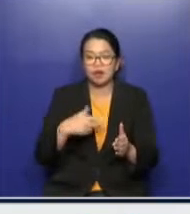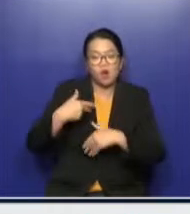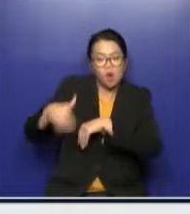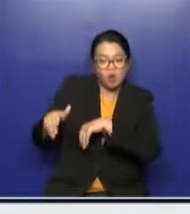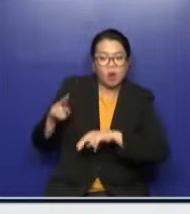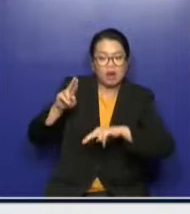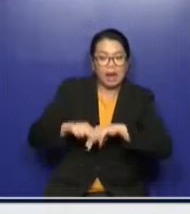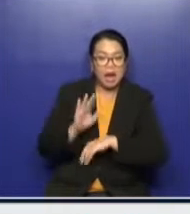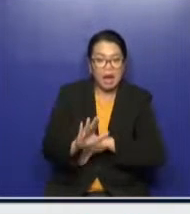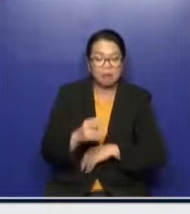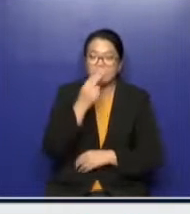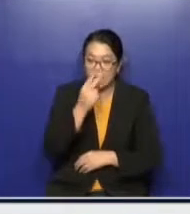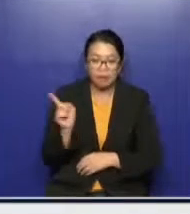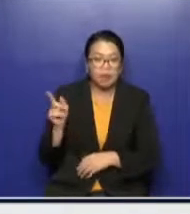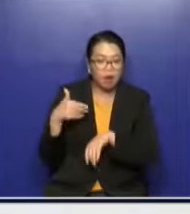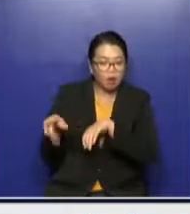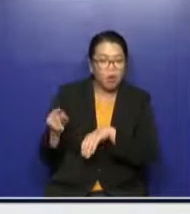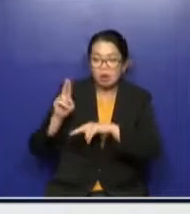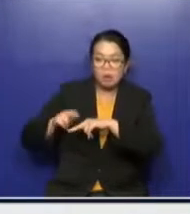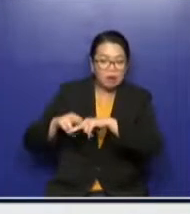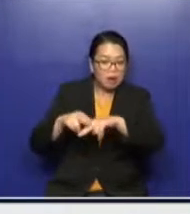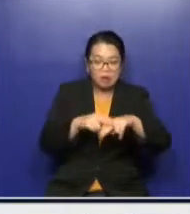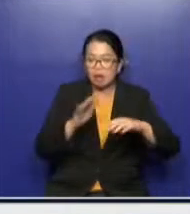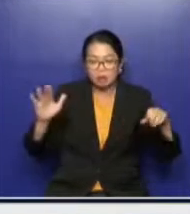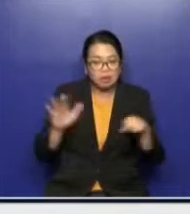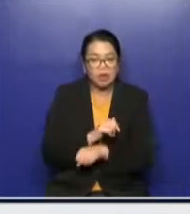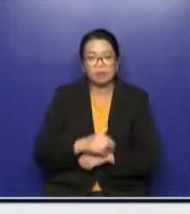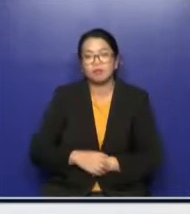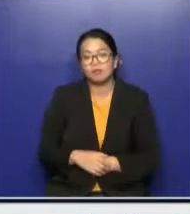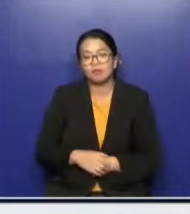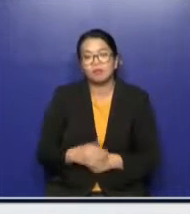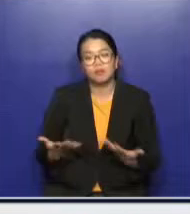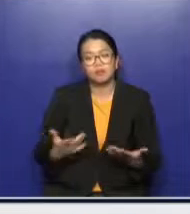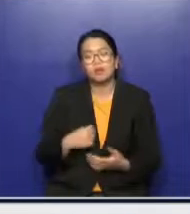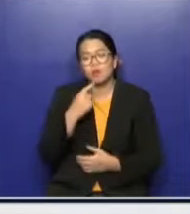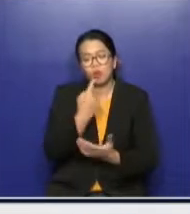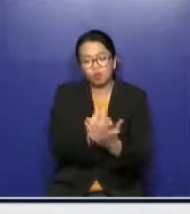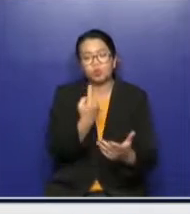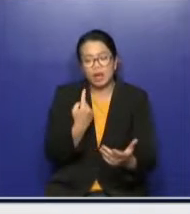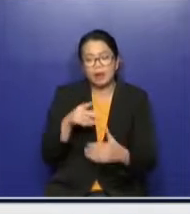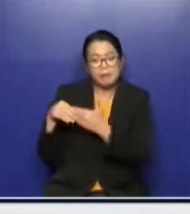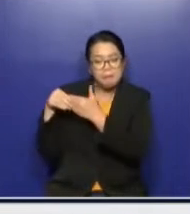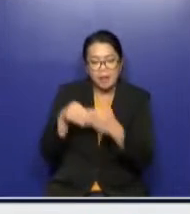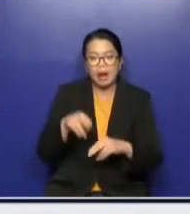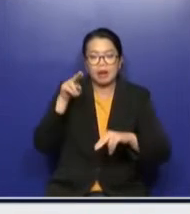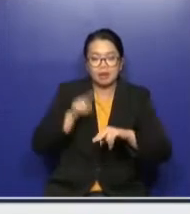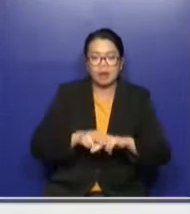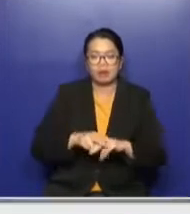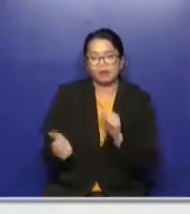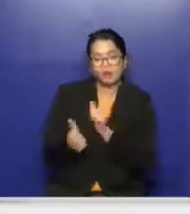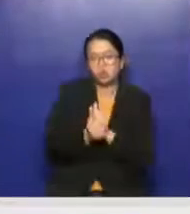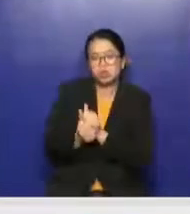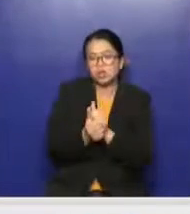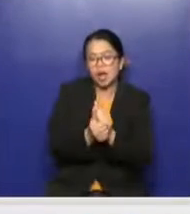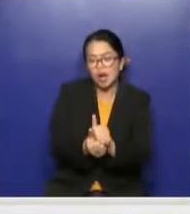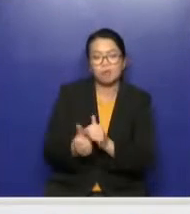านั่งเห็นไหมคะเต็มหมดเลยเข้ามาได้ยังไงเพราะว่าผู้แทนเรานี่ไงพาเข้ามานั่งและอี